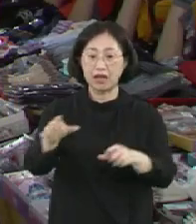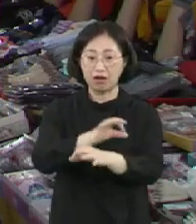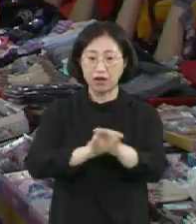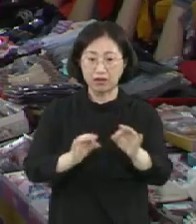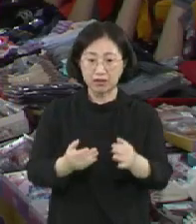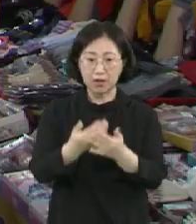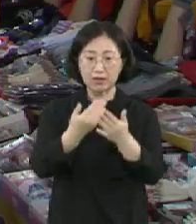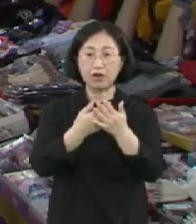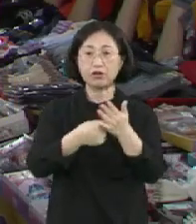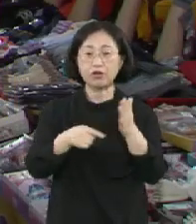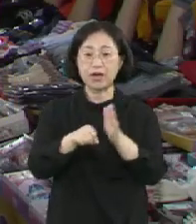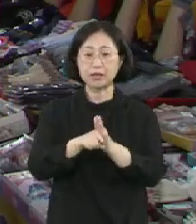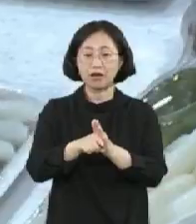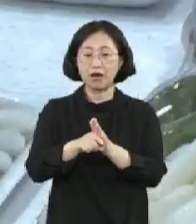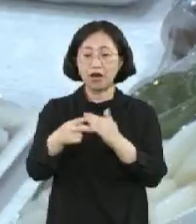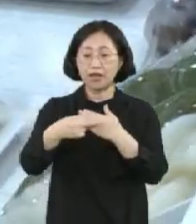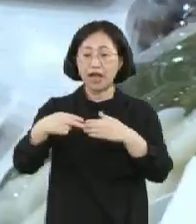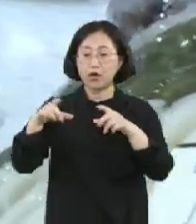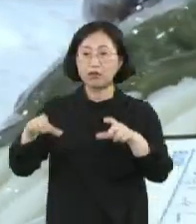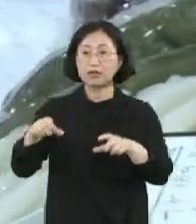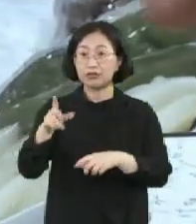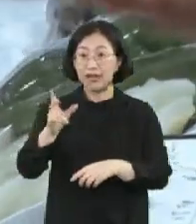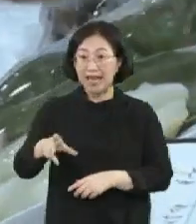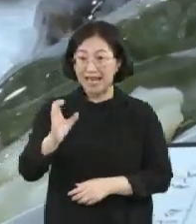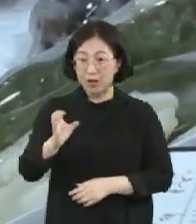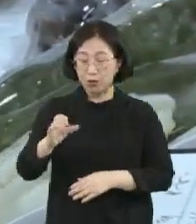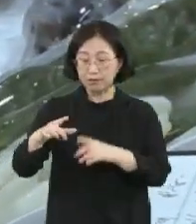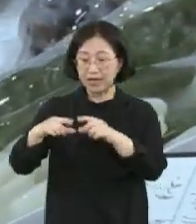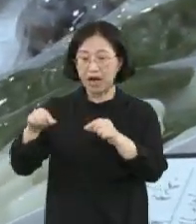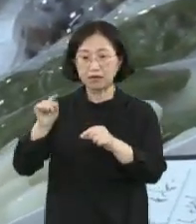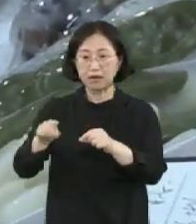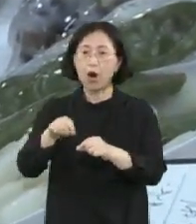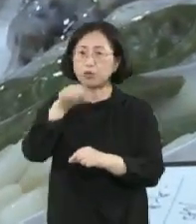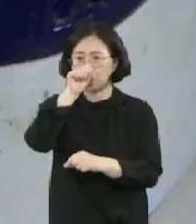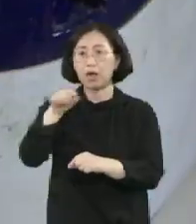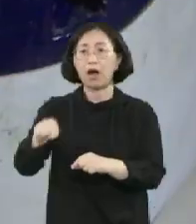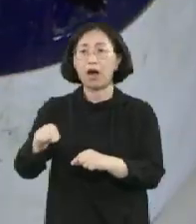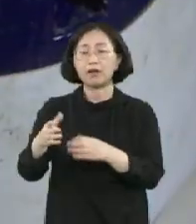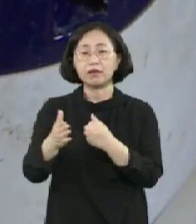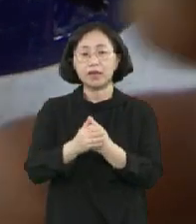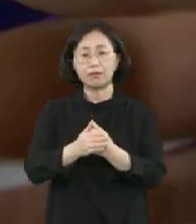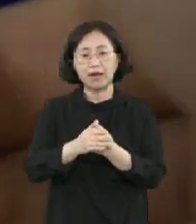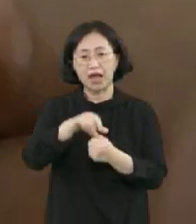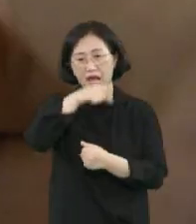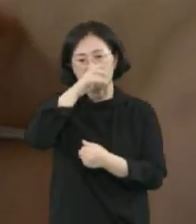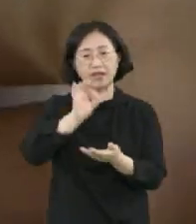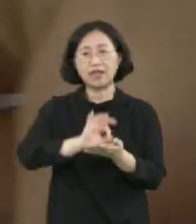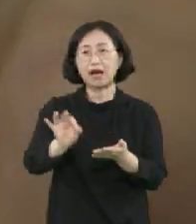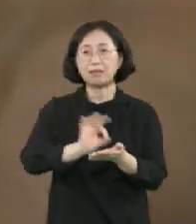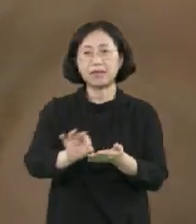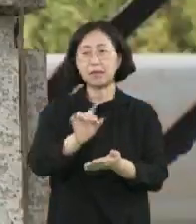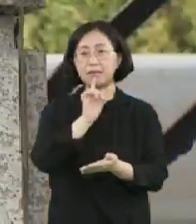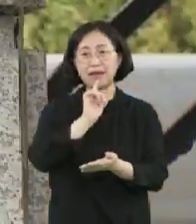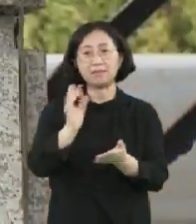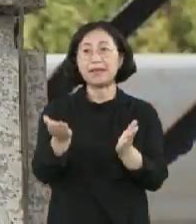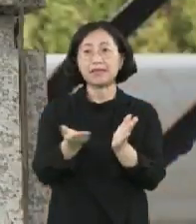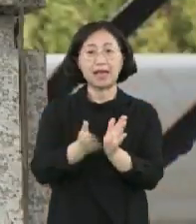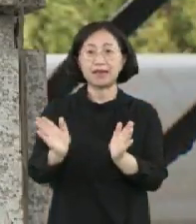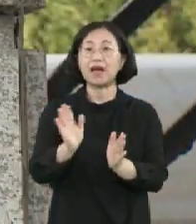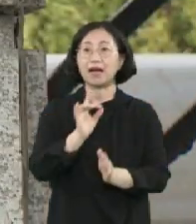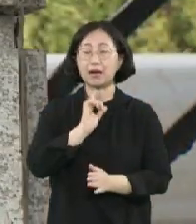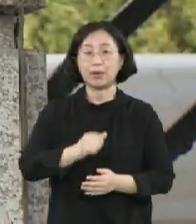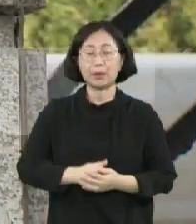활성화를 위해 대덕 1호음이 제 역할을 해내고 있다며 예산 낭비라는 지적은 맞지 않다고 반박했습니다.